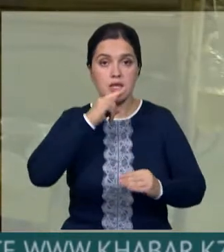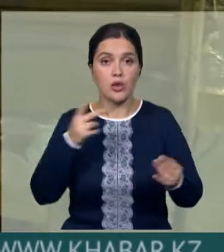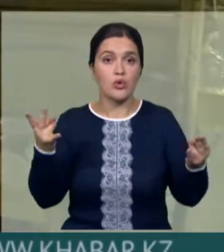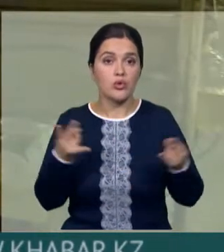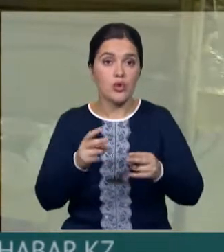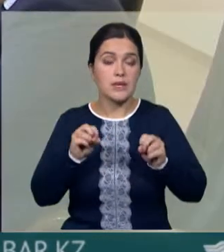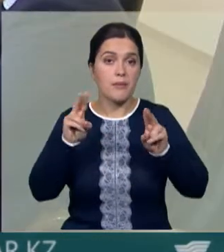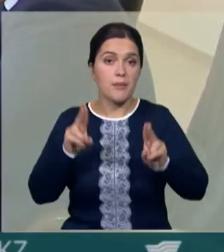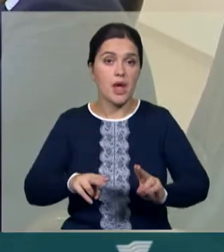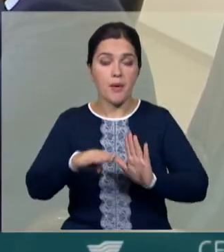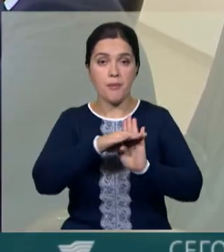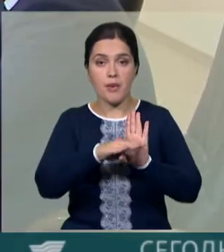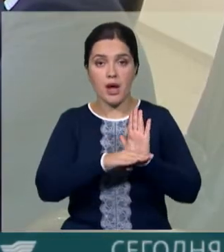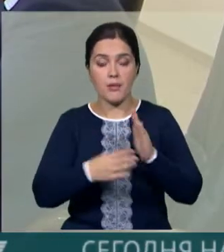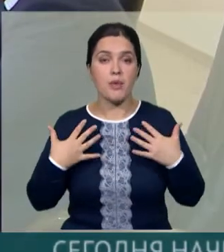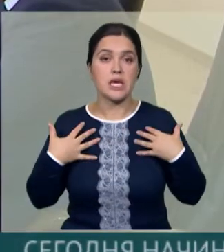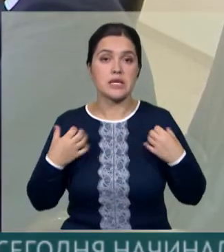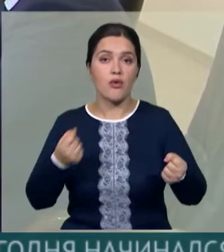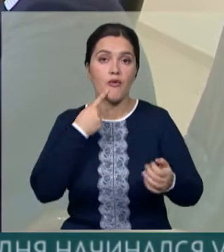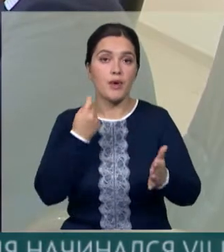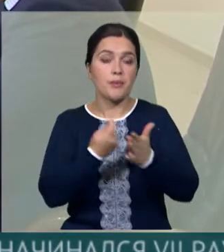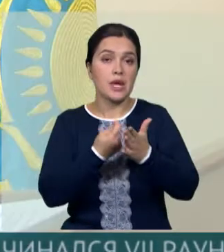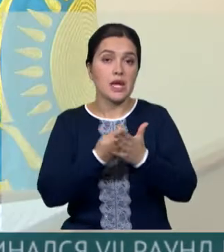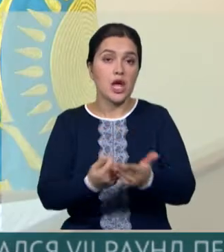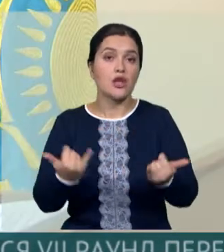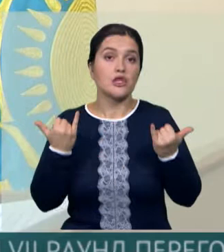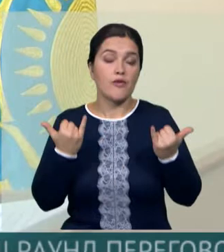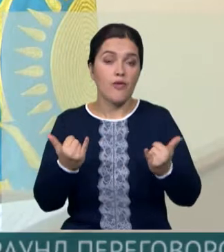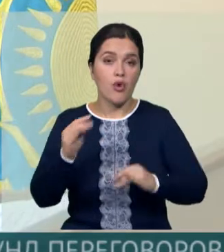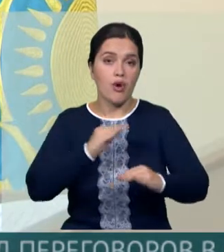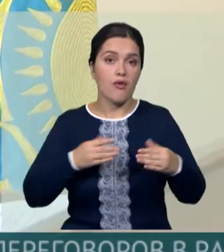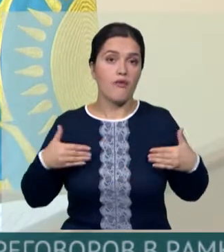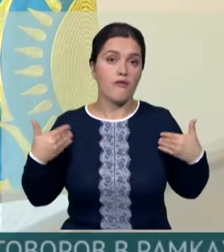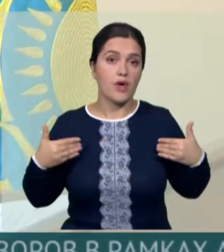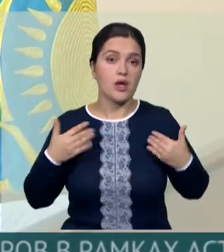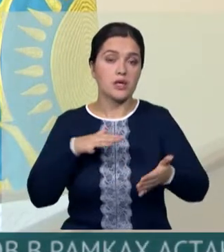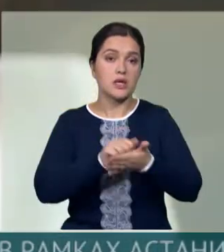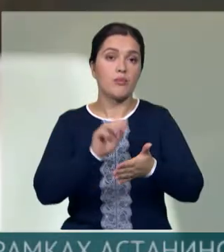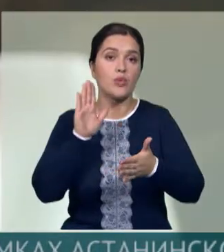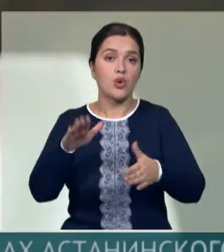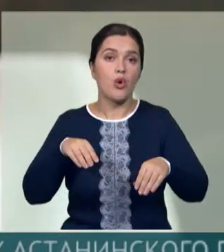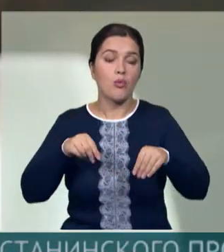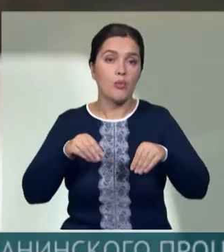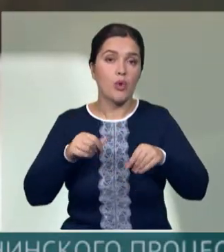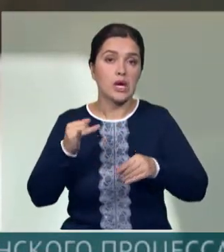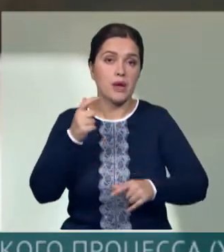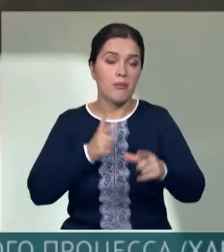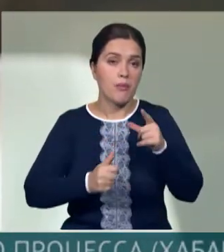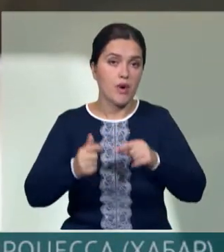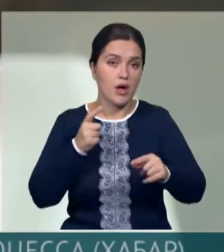необходимо разработать национальную программу здорового питания. На сегодня фортификацией продукции занимаются только мукомолы и